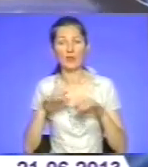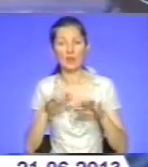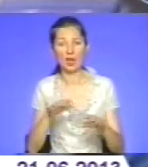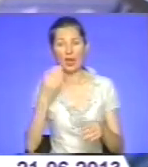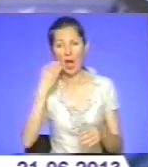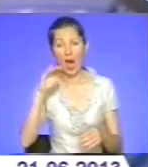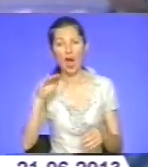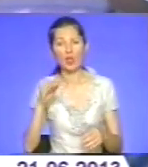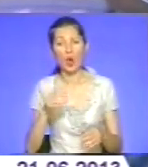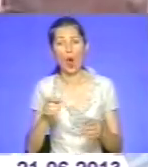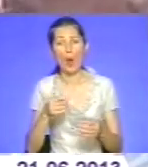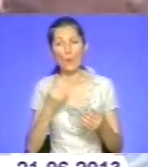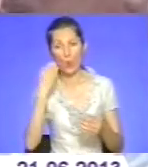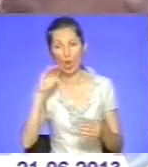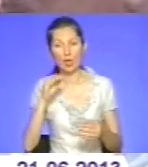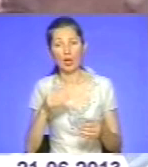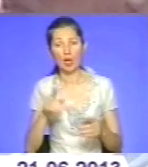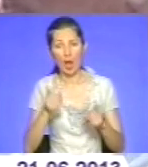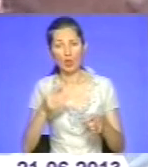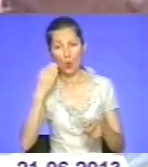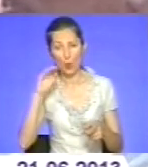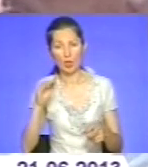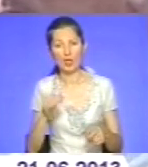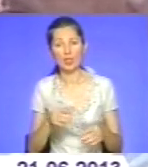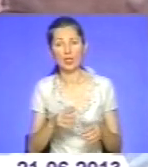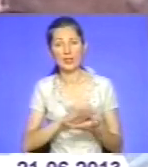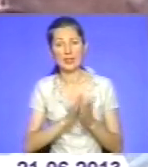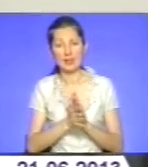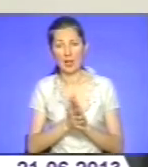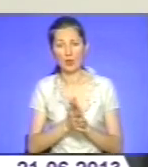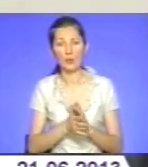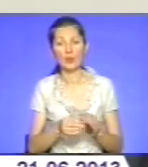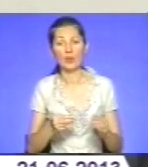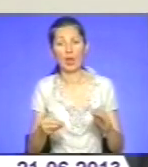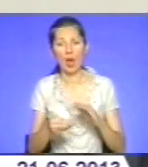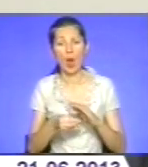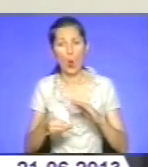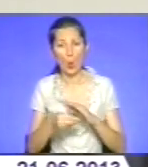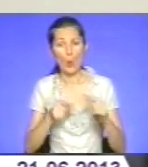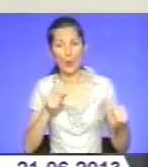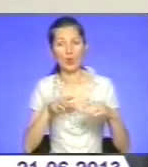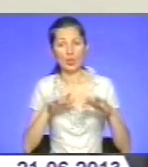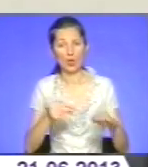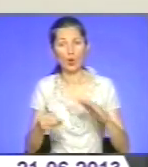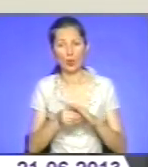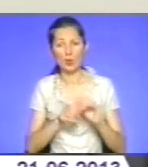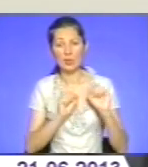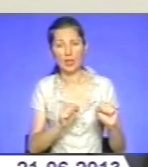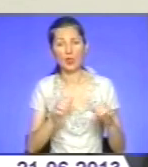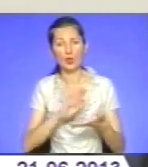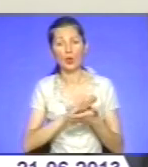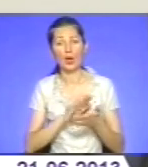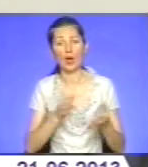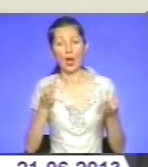стану протидії злочинності і корупції, підвищення ефективності їх профілактики, захисту прав і свобод громадян та інтересів